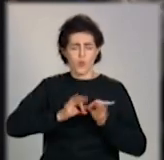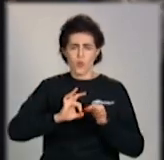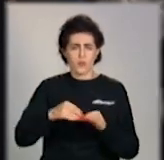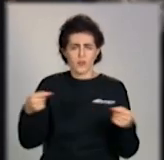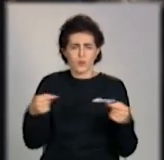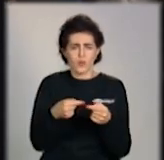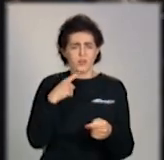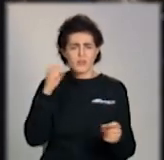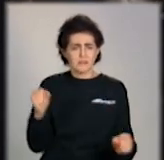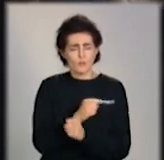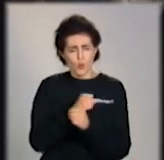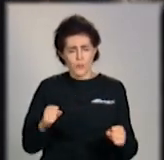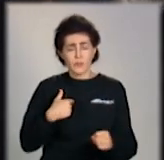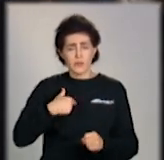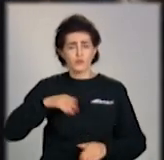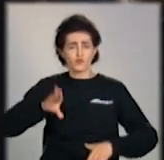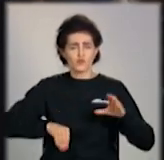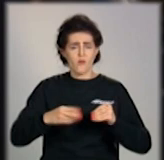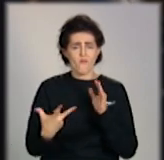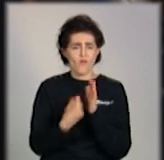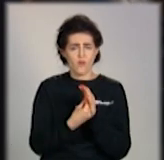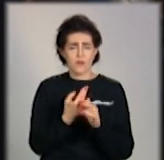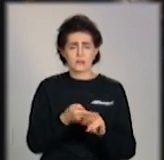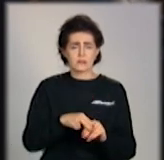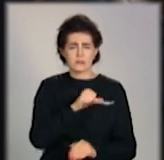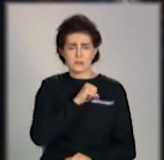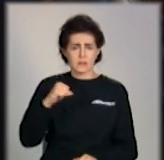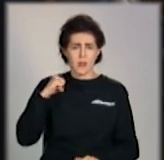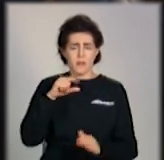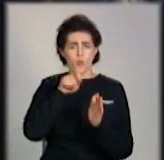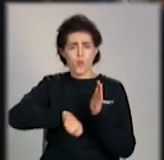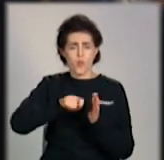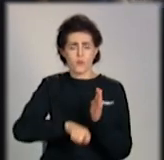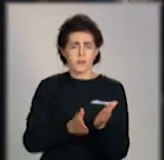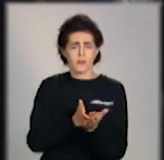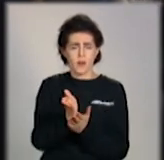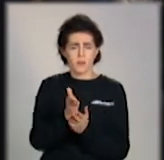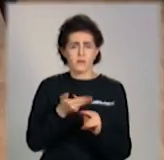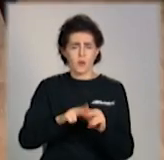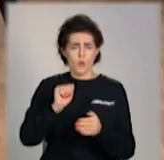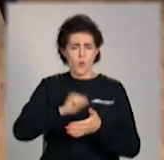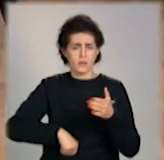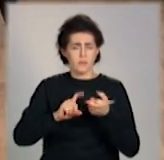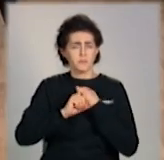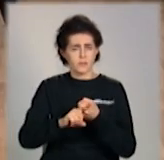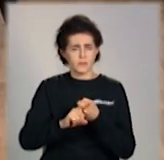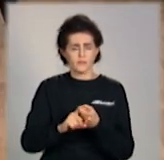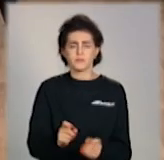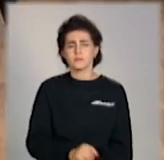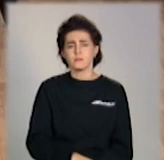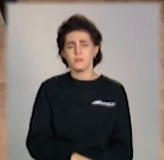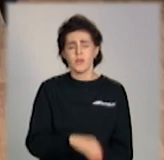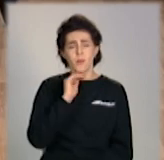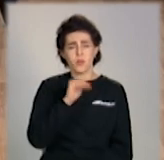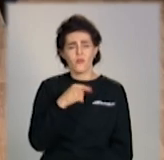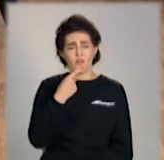предугадать невозможно. Потому считаю, что вакцина – это самый контролируемый метод борьбы с этой пандемией. Фахівці нагадують,